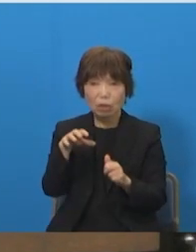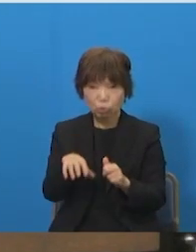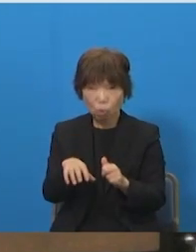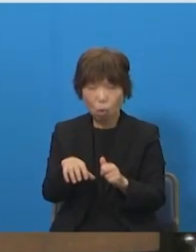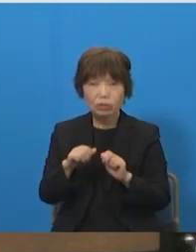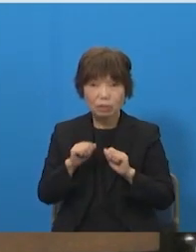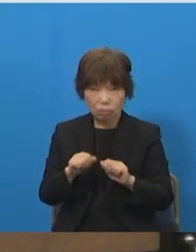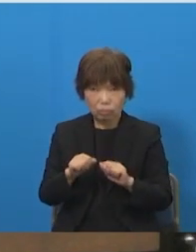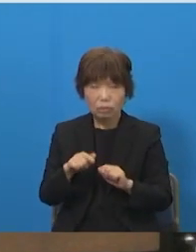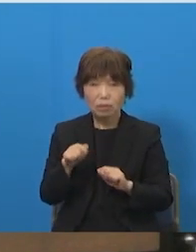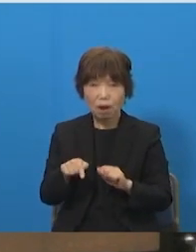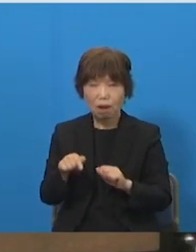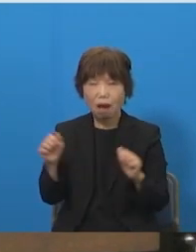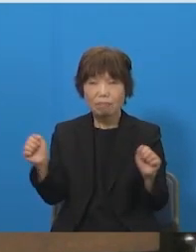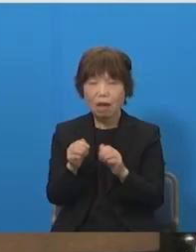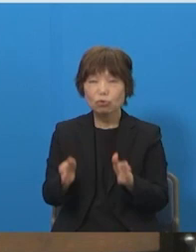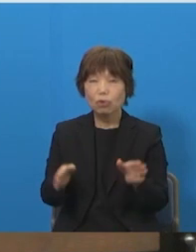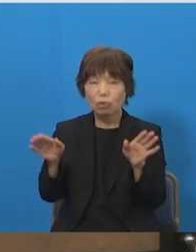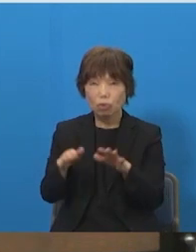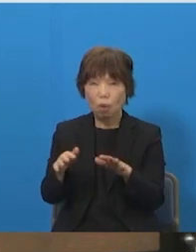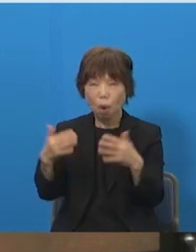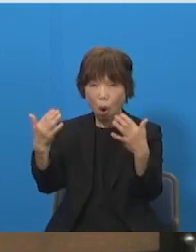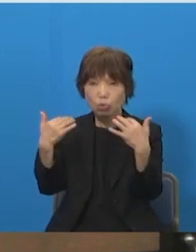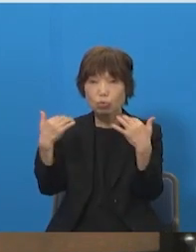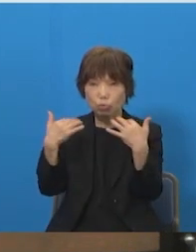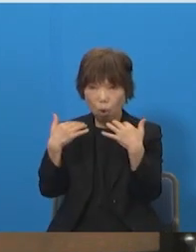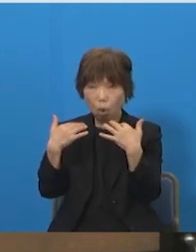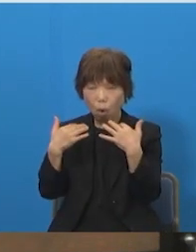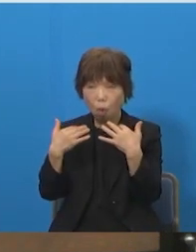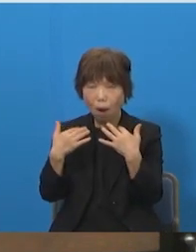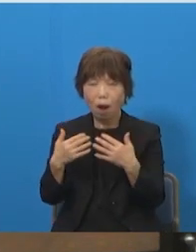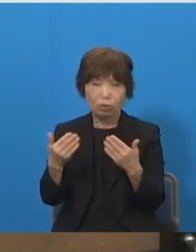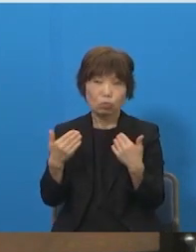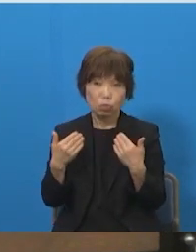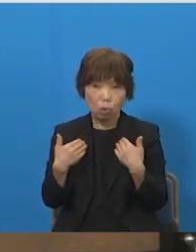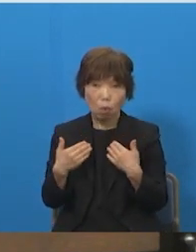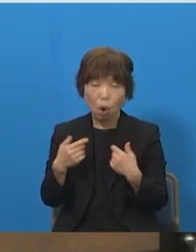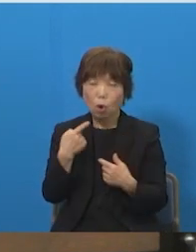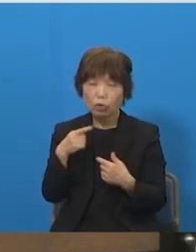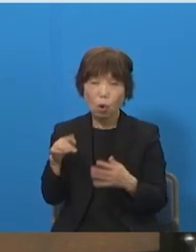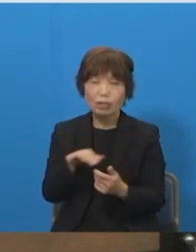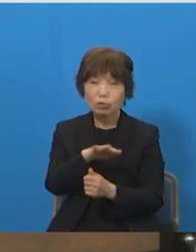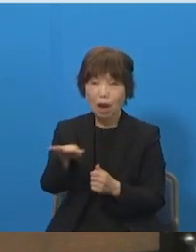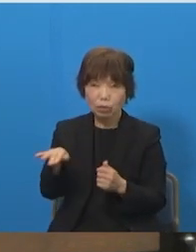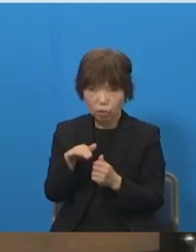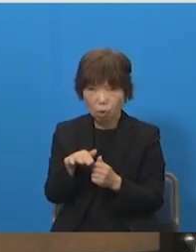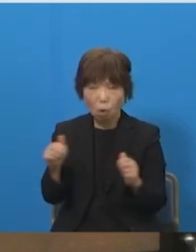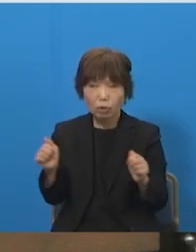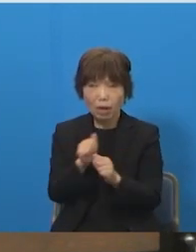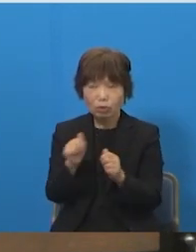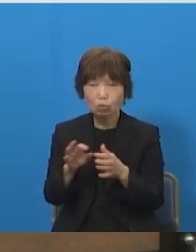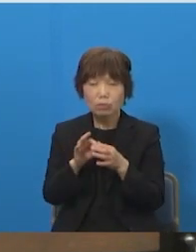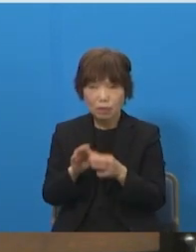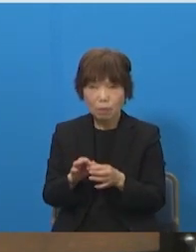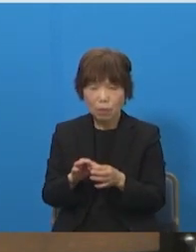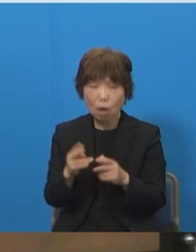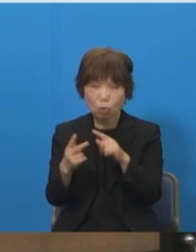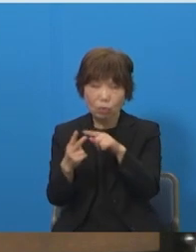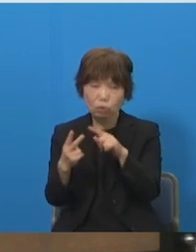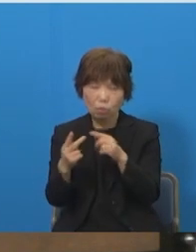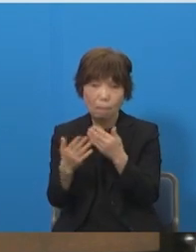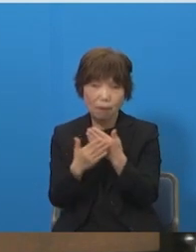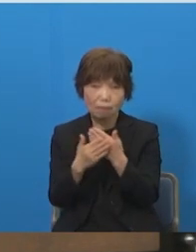ため、体育館の空調設置は、災害対策と教育環境の改善の2つの側面で有効な対策